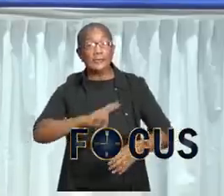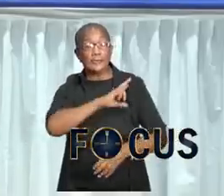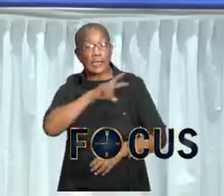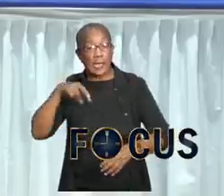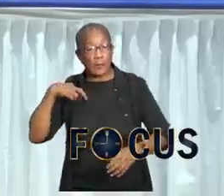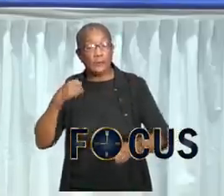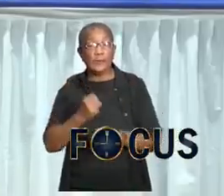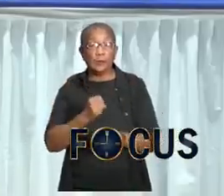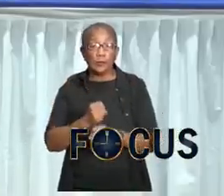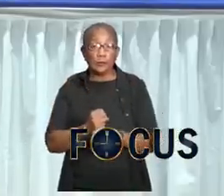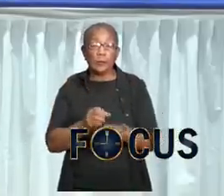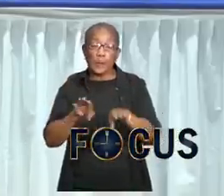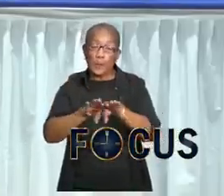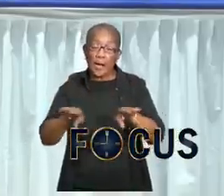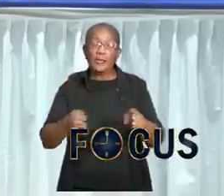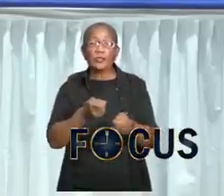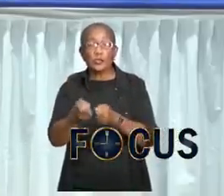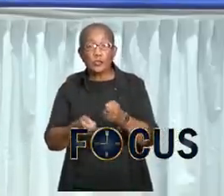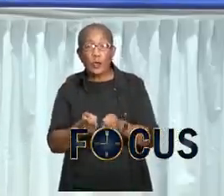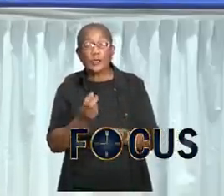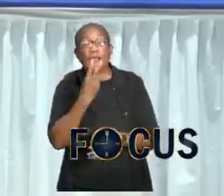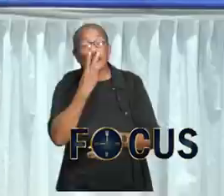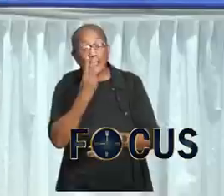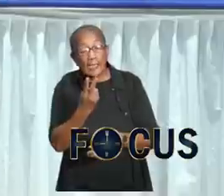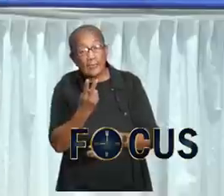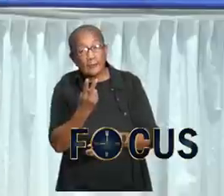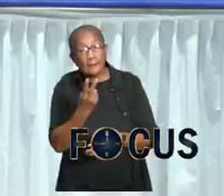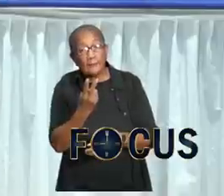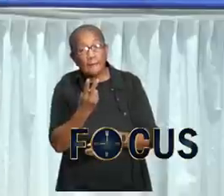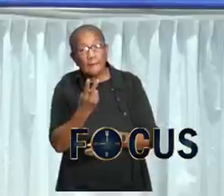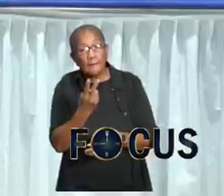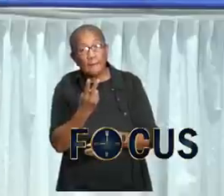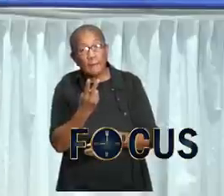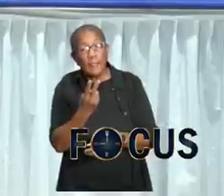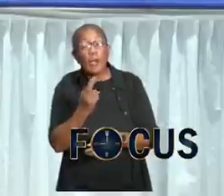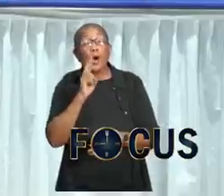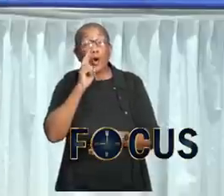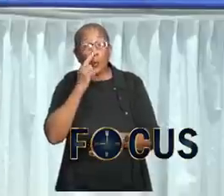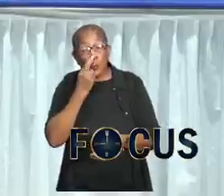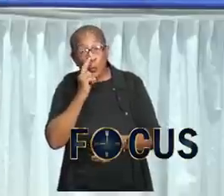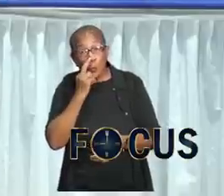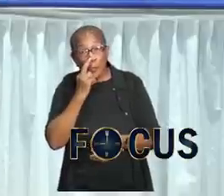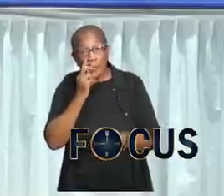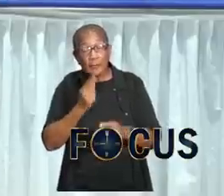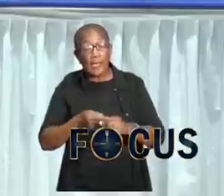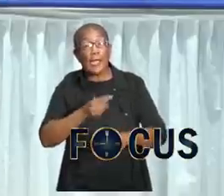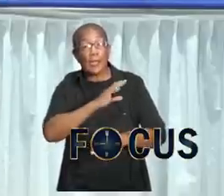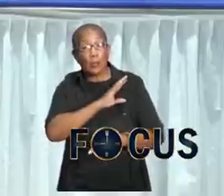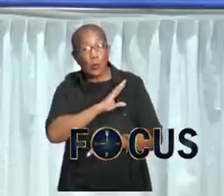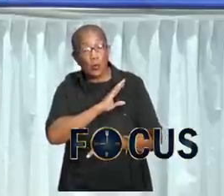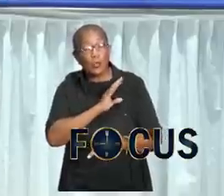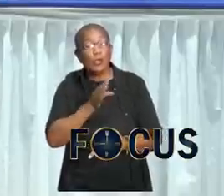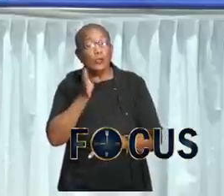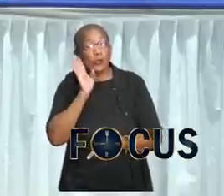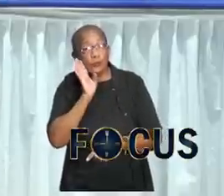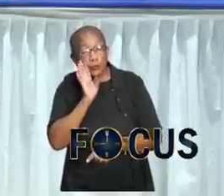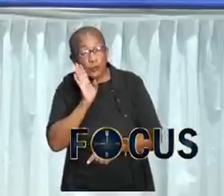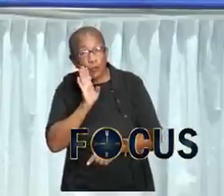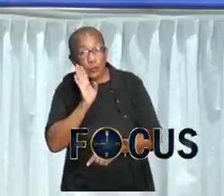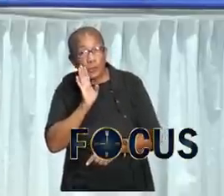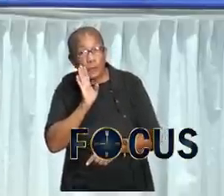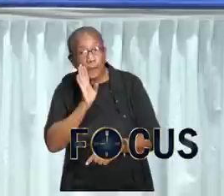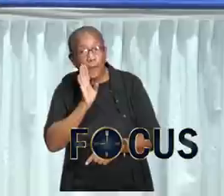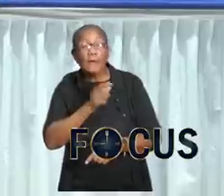dienst basiszorg, ernaar kijken, getracht hebben en natuurlijk ook de verzoeken van